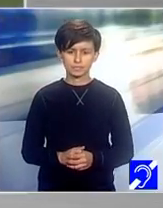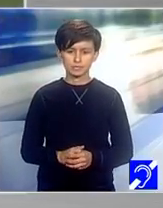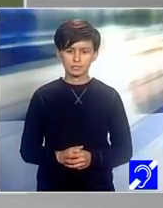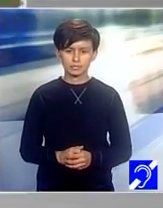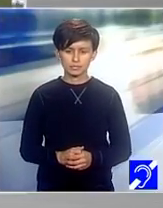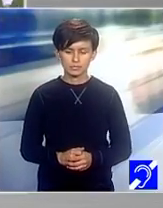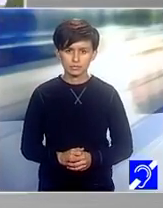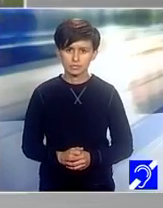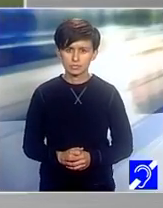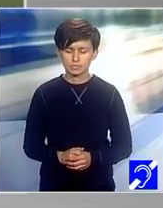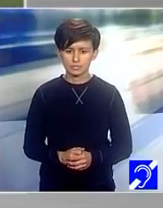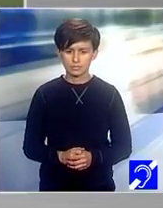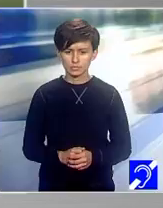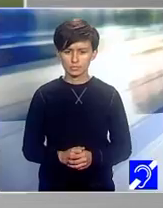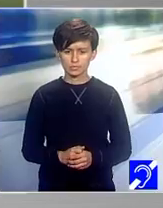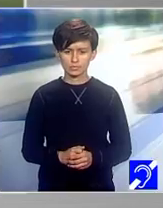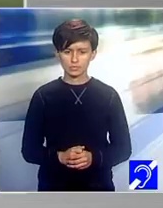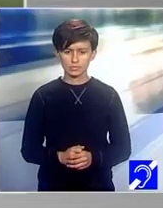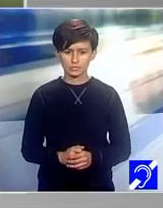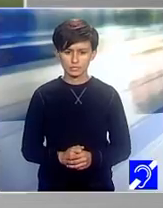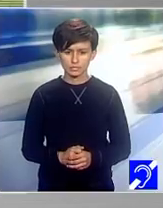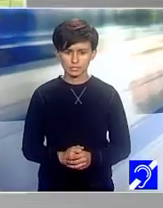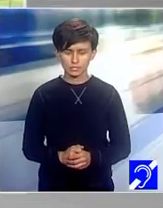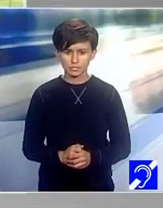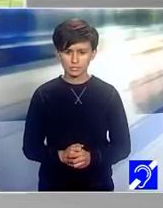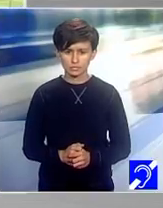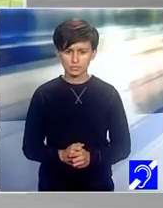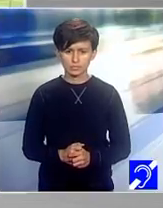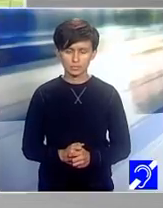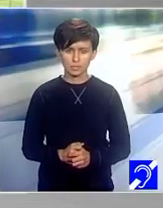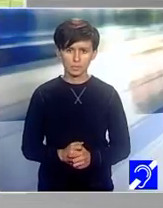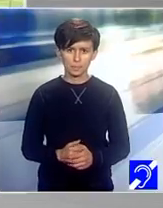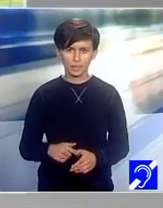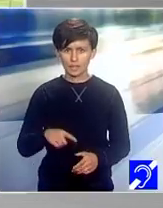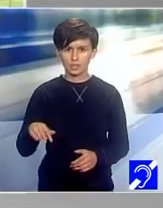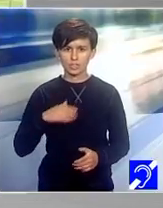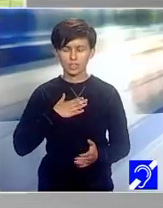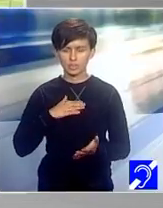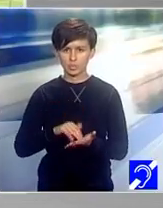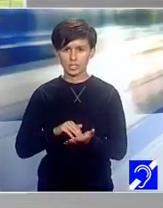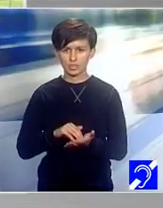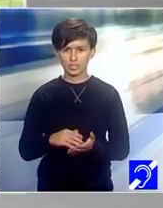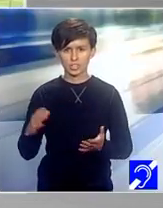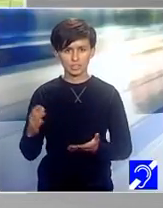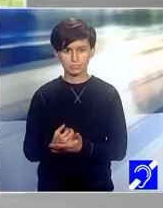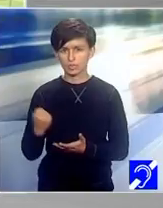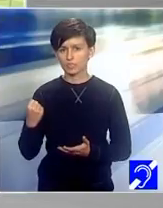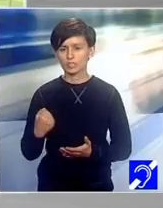ocupantelor de loc 2. Greșesc? Da. De aceea avem nevoie de o victorie pentru a